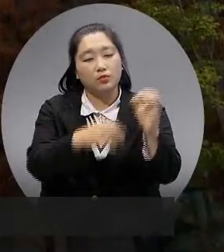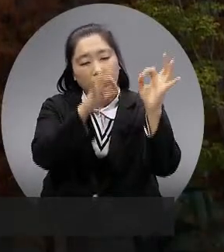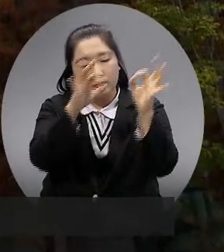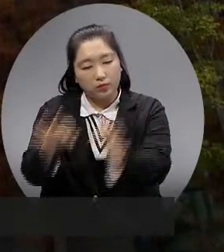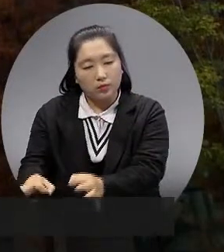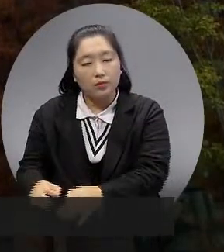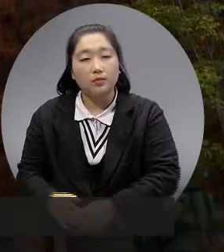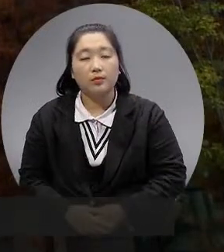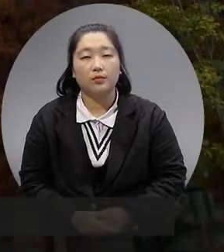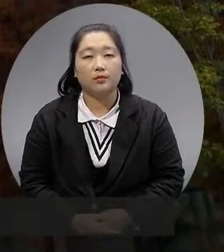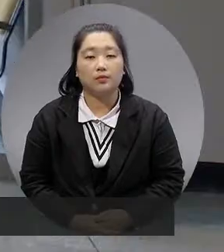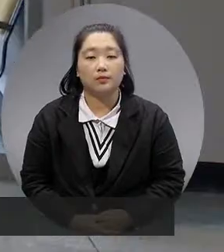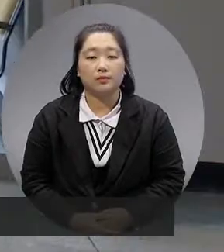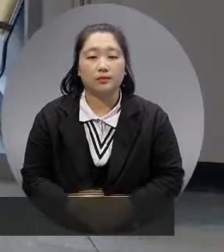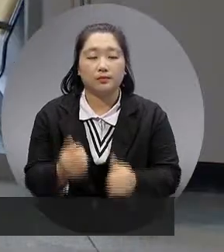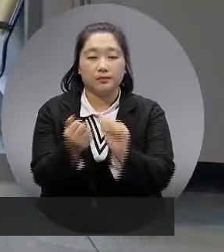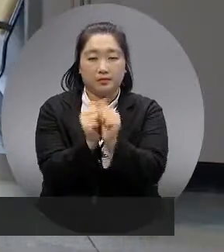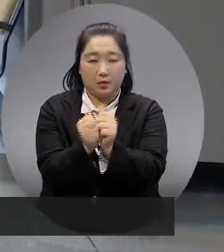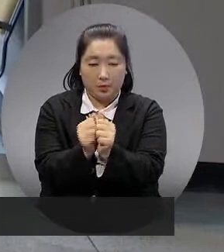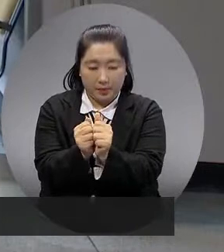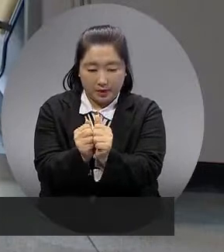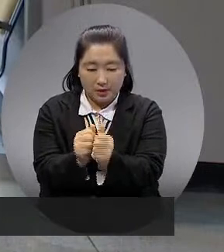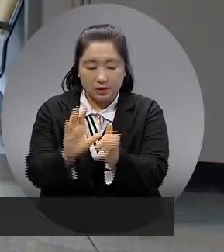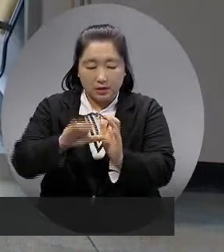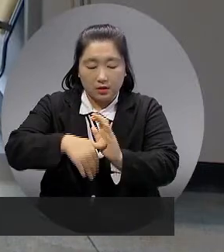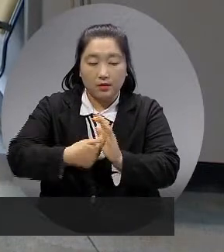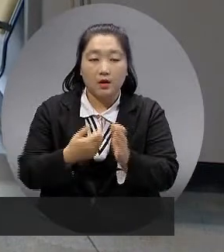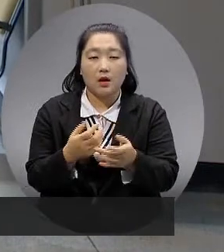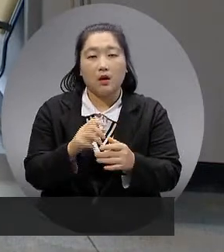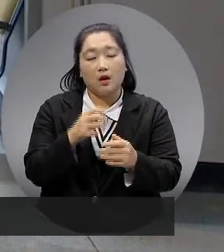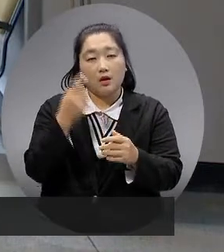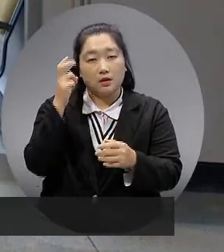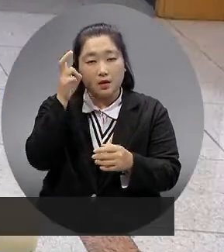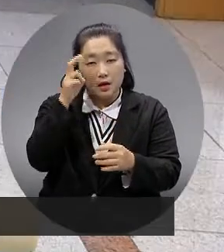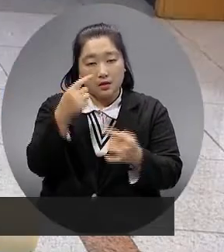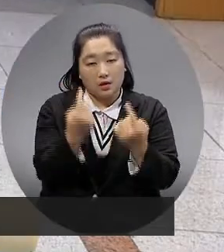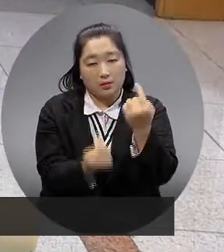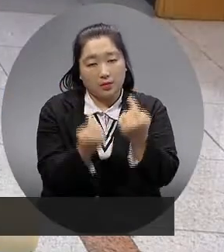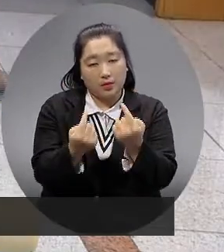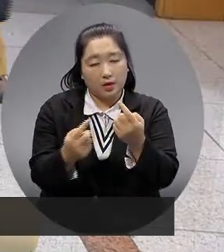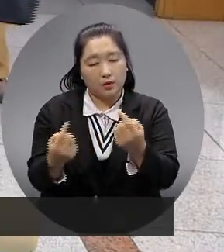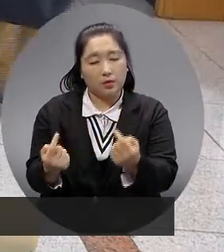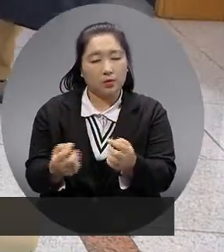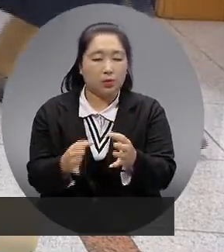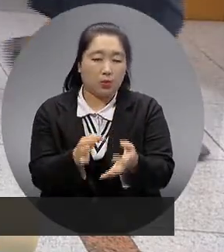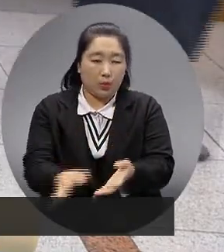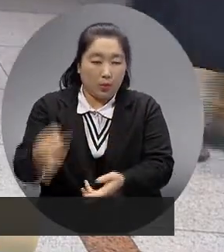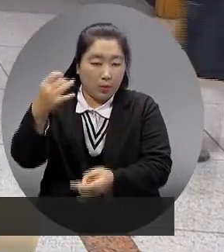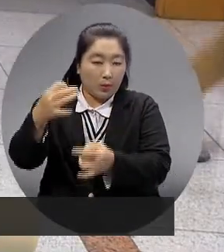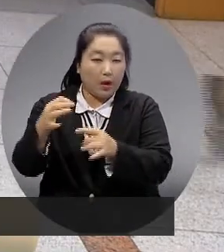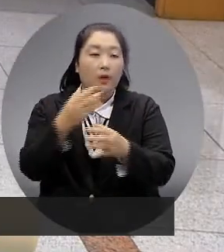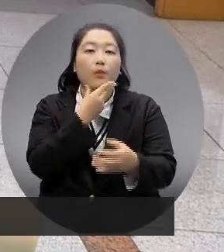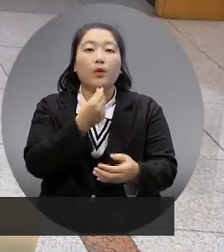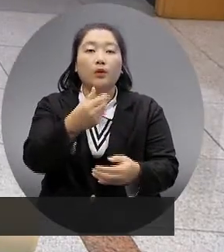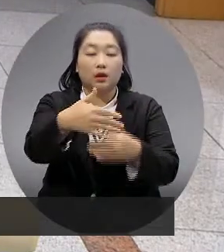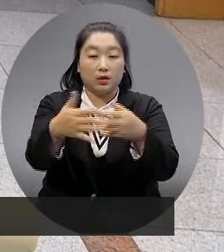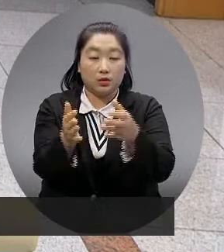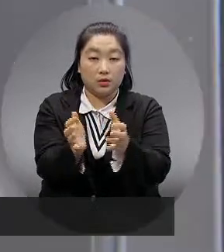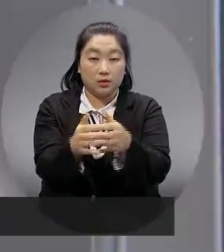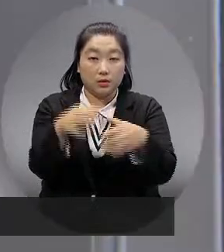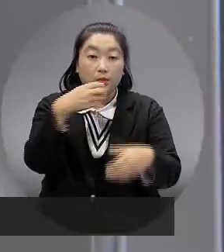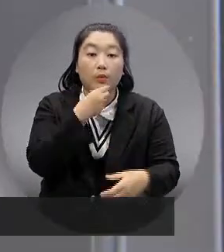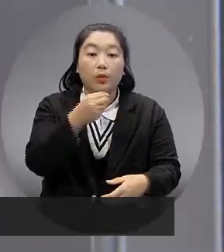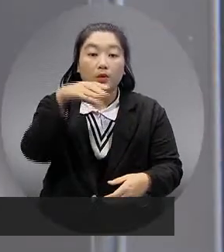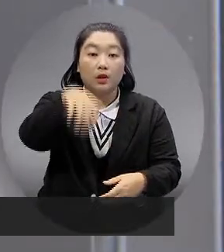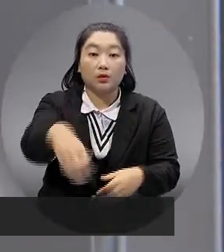낮아졌습니다. 경매 시장이 나올 때마다 감정가보다 높은 가격에 낙찰됐던 청주시 북대동의 주상복합 아파트